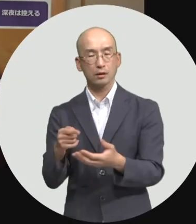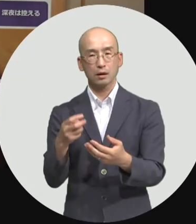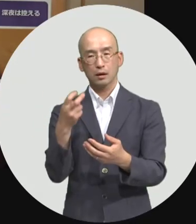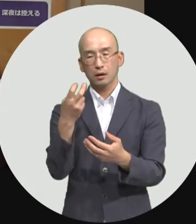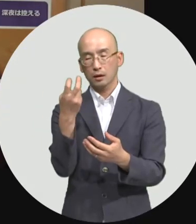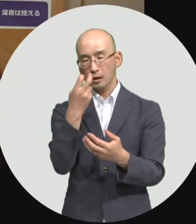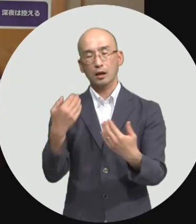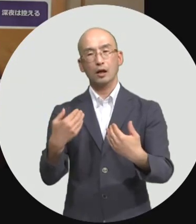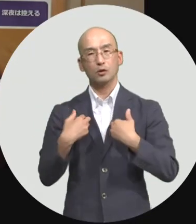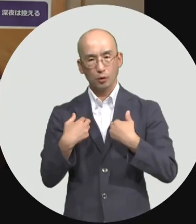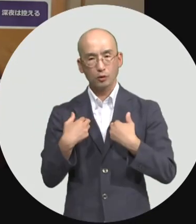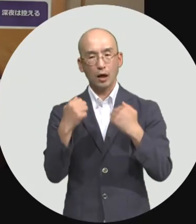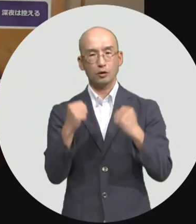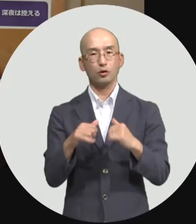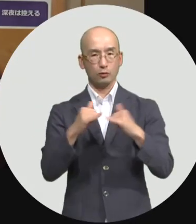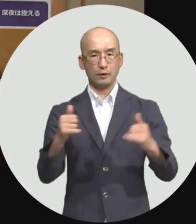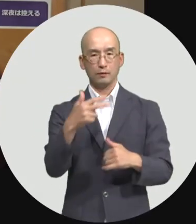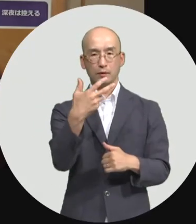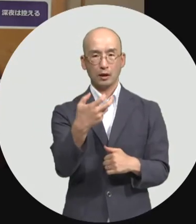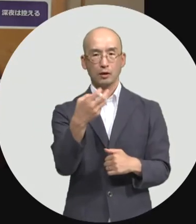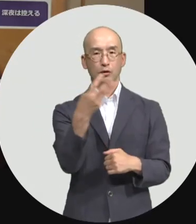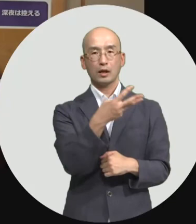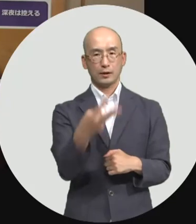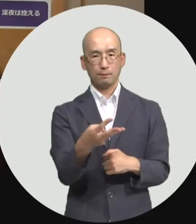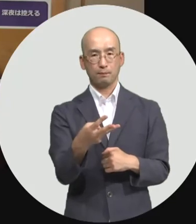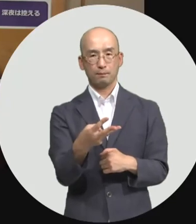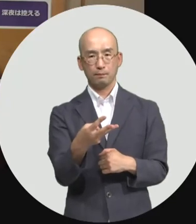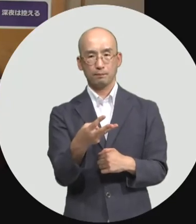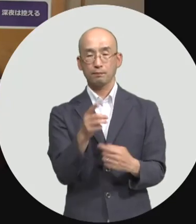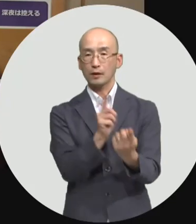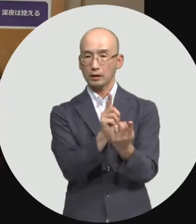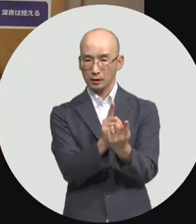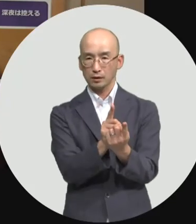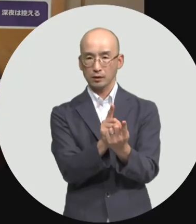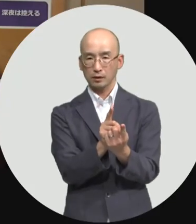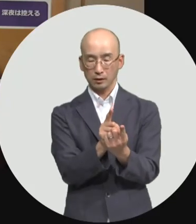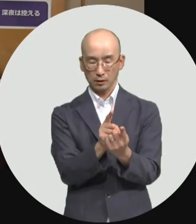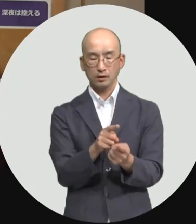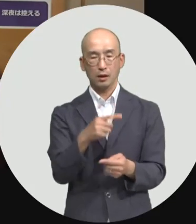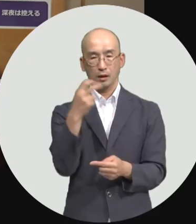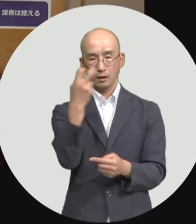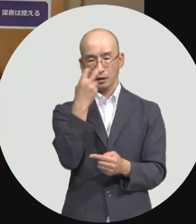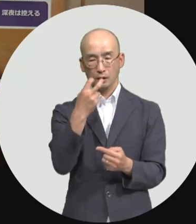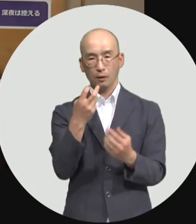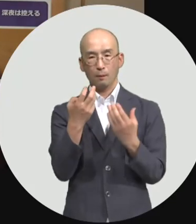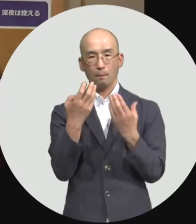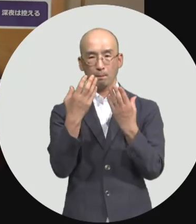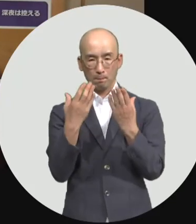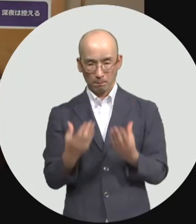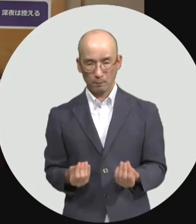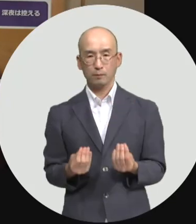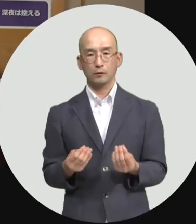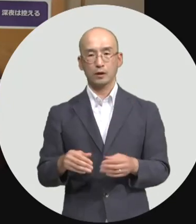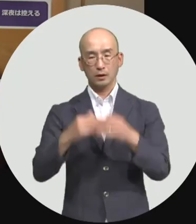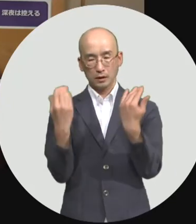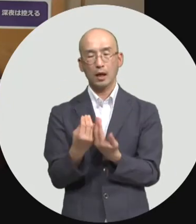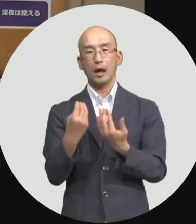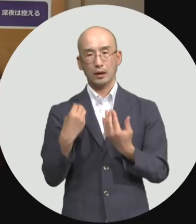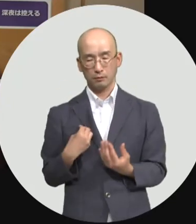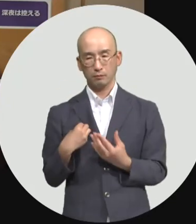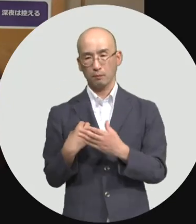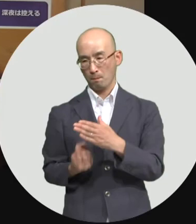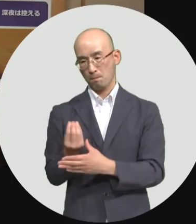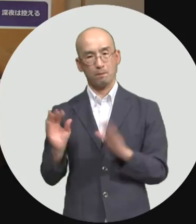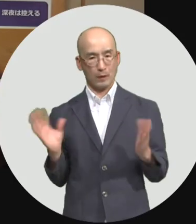の方合わせて73名に対しまして、PCR 検査を行いまして、全員の方の陰性を確認